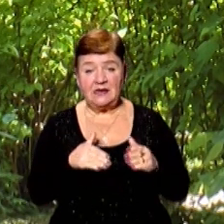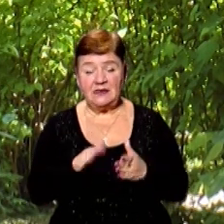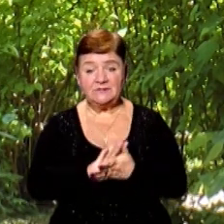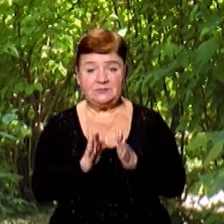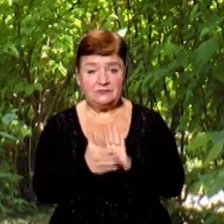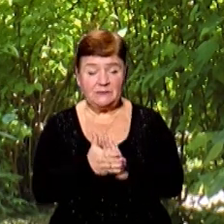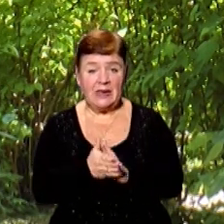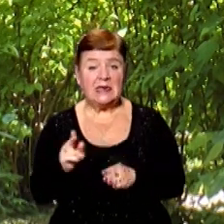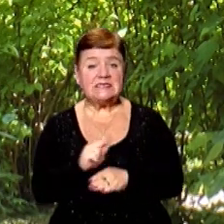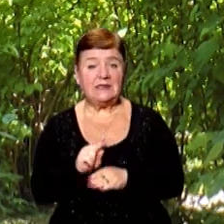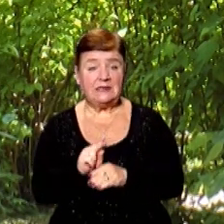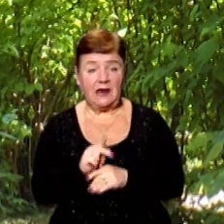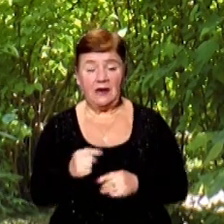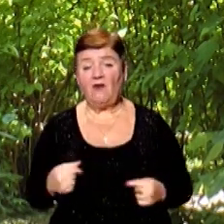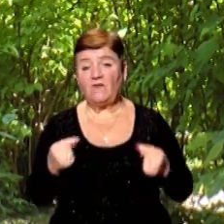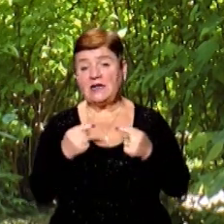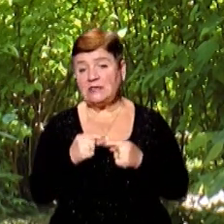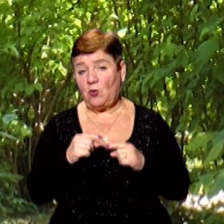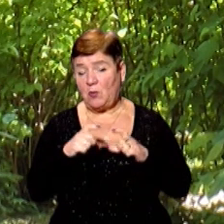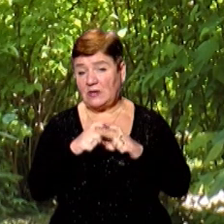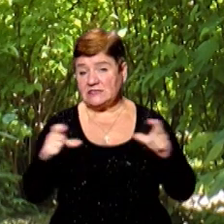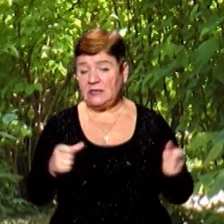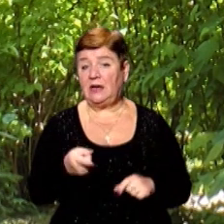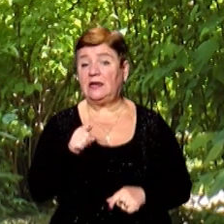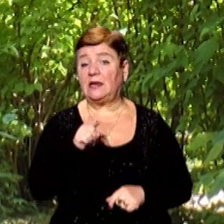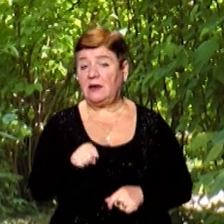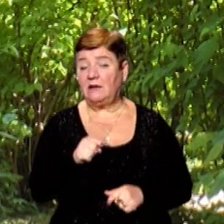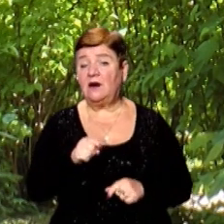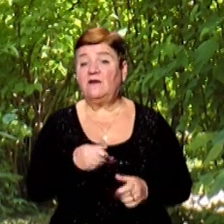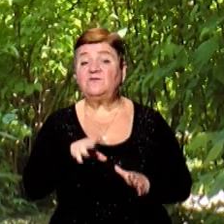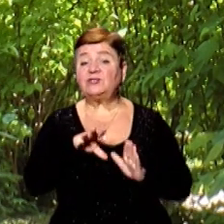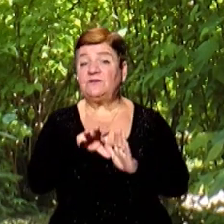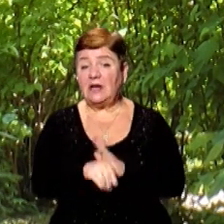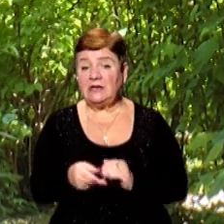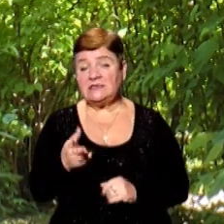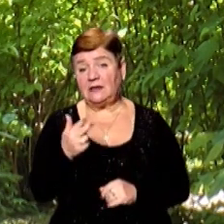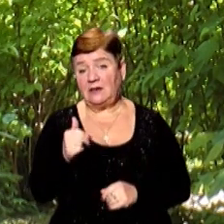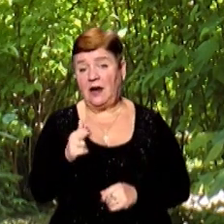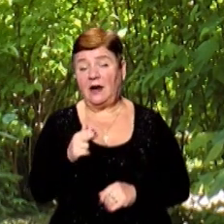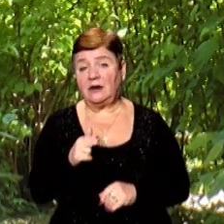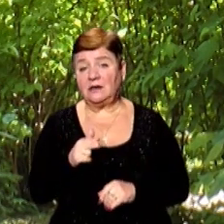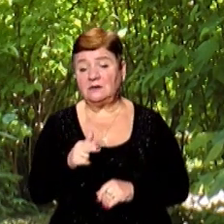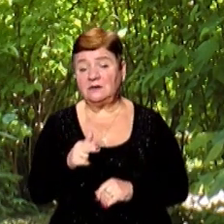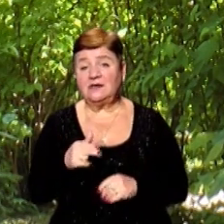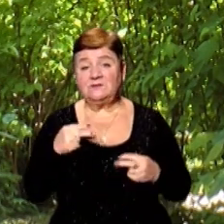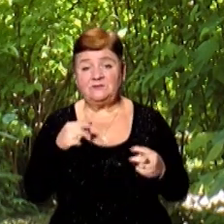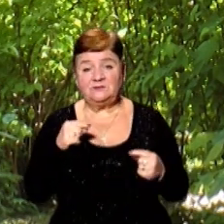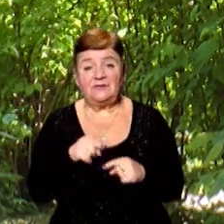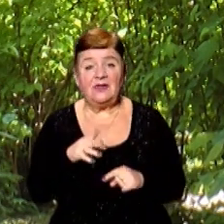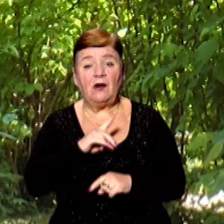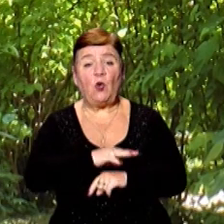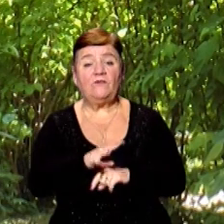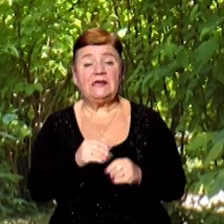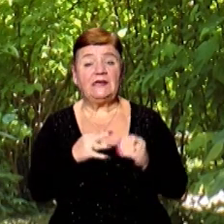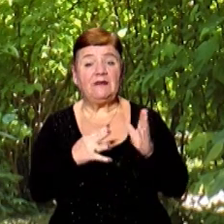дотримання санітарних правил і норм у вказаному закладі, а також заходи, які вживалися задля запобігання поширенню